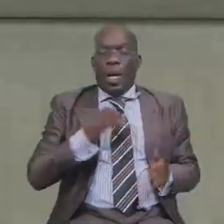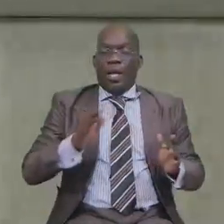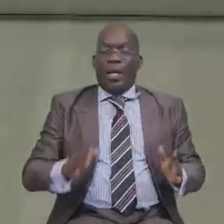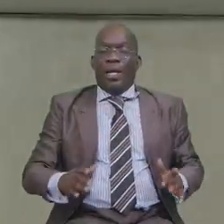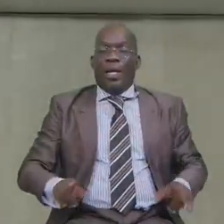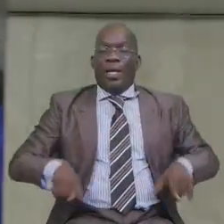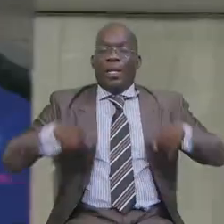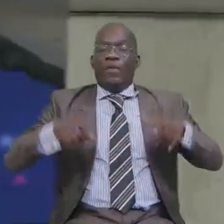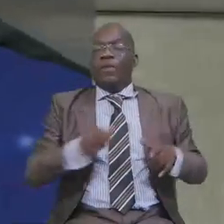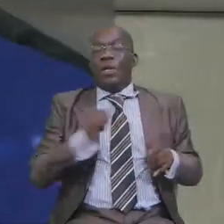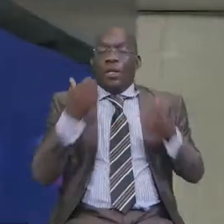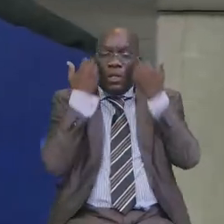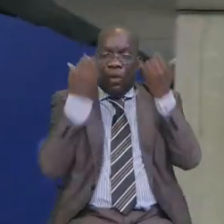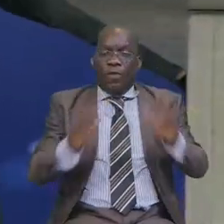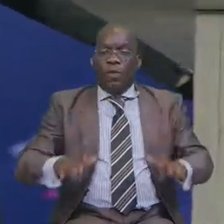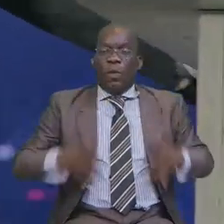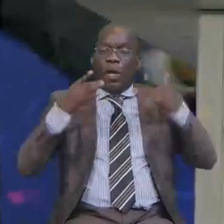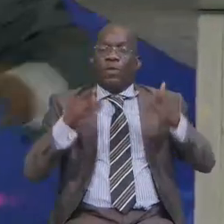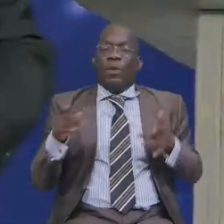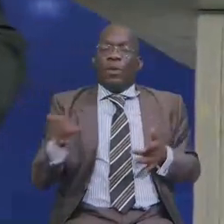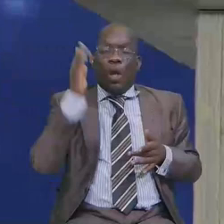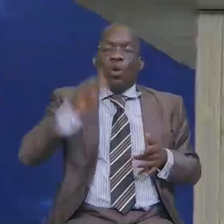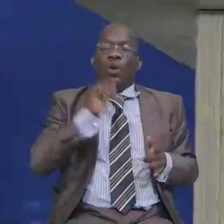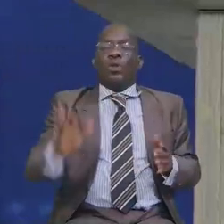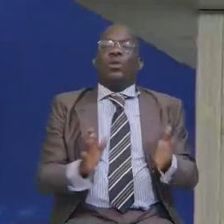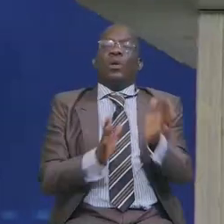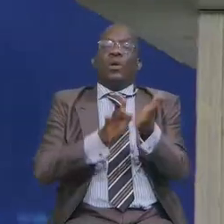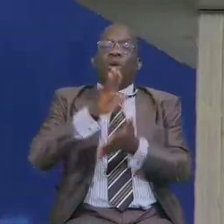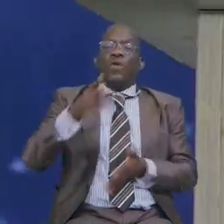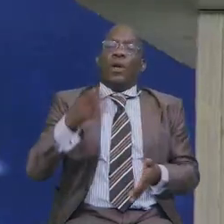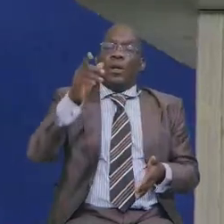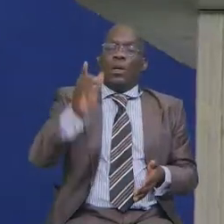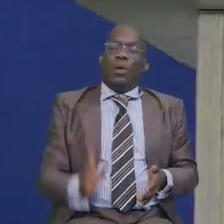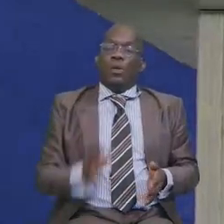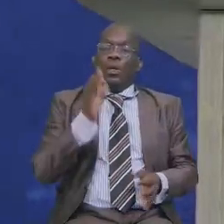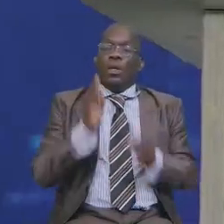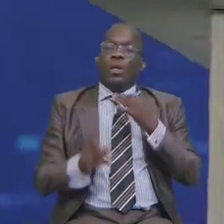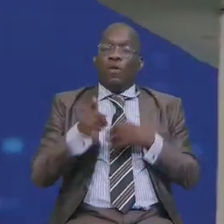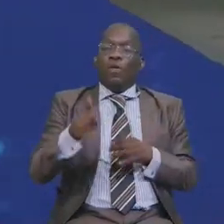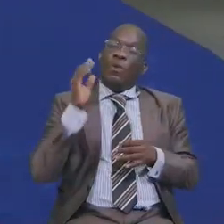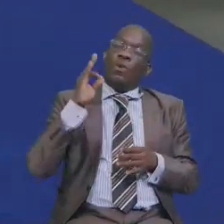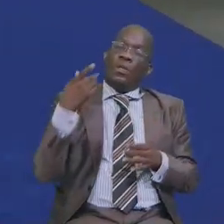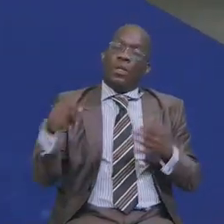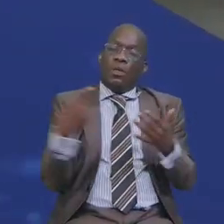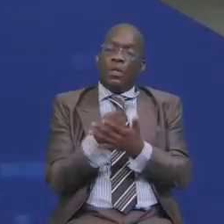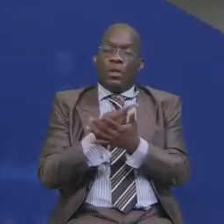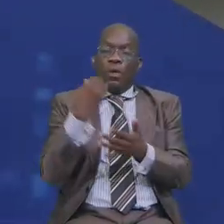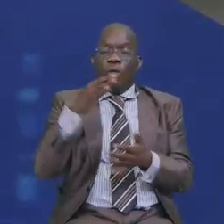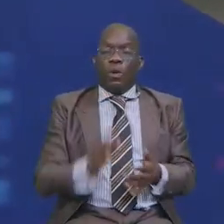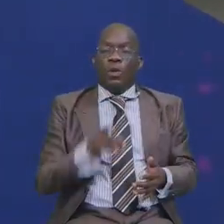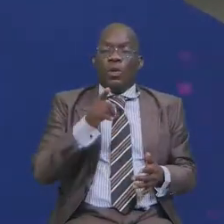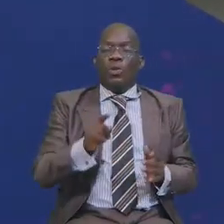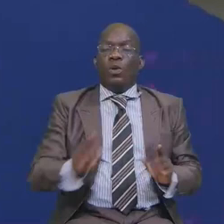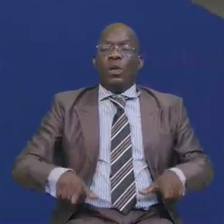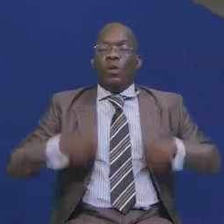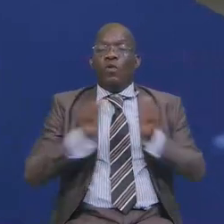mène une vie honteuse. Ils ne vont pas glorifier Dieu. Si tu prêches la grâce de Dieu, et tu vis, mène une